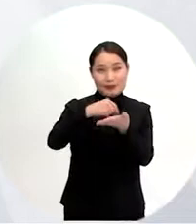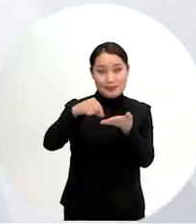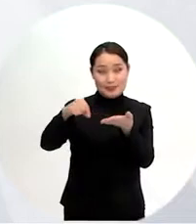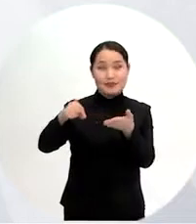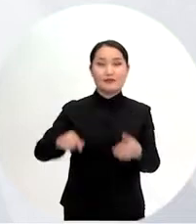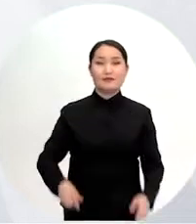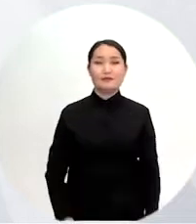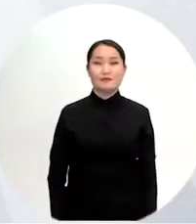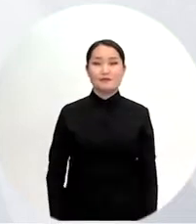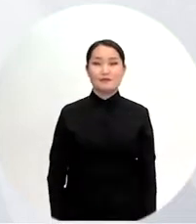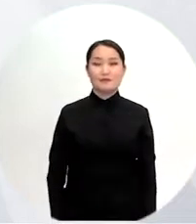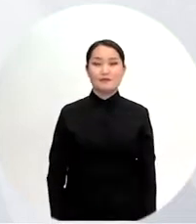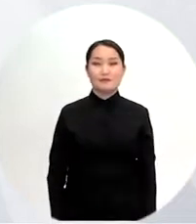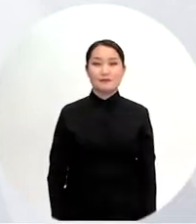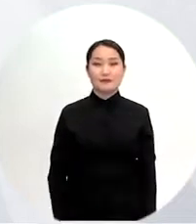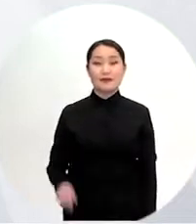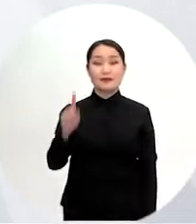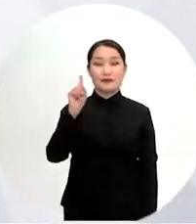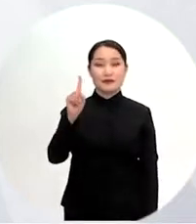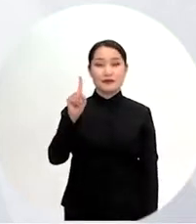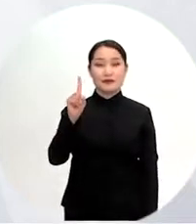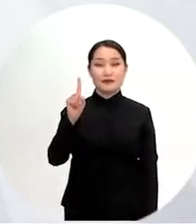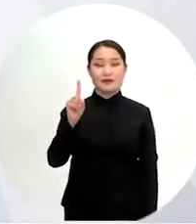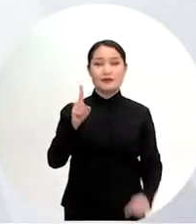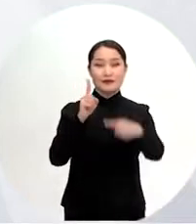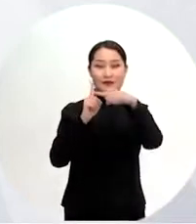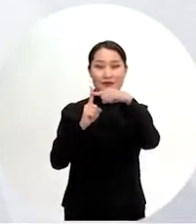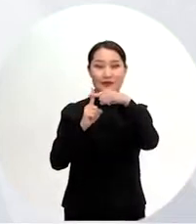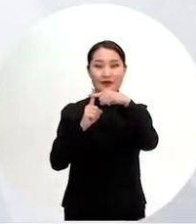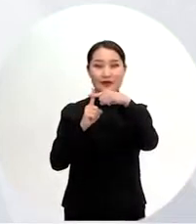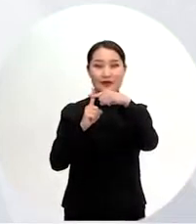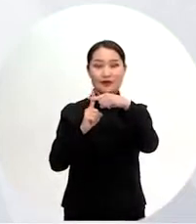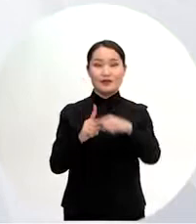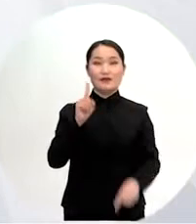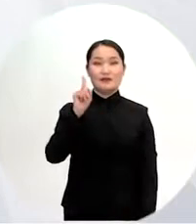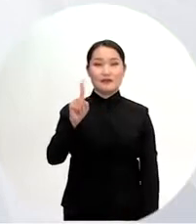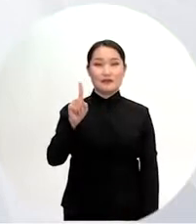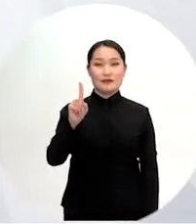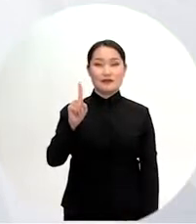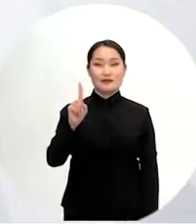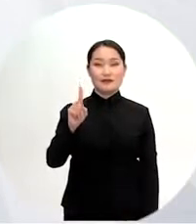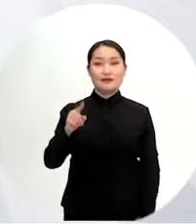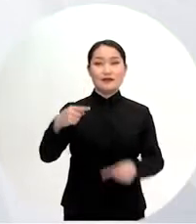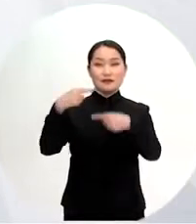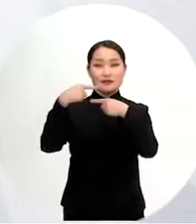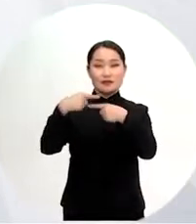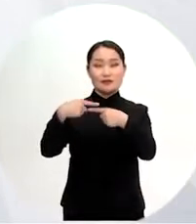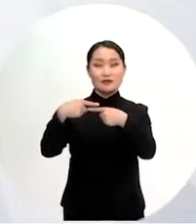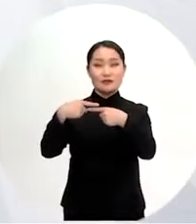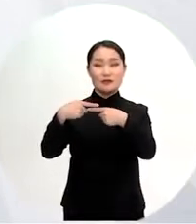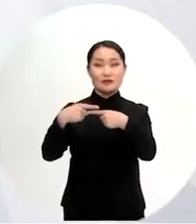шүү. Нэг дээр нэмэх нь нэг,